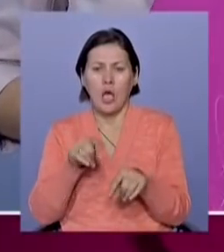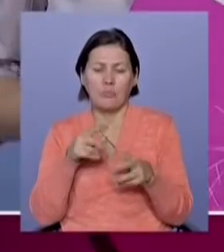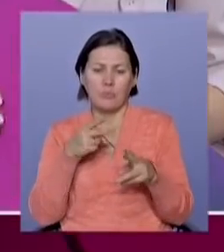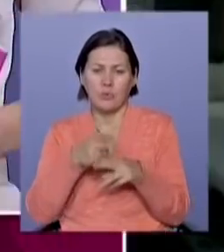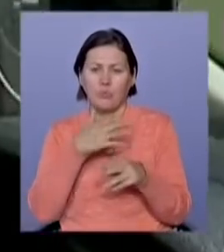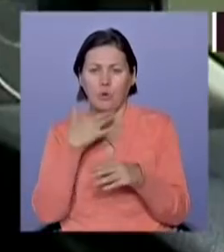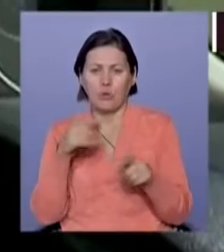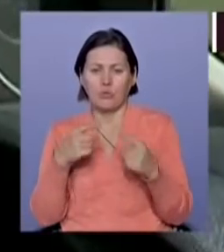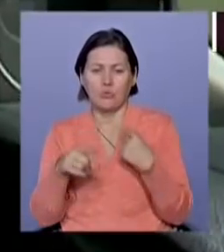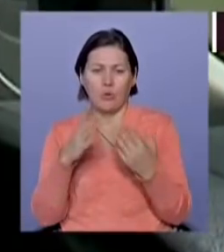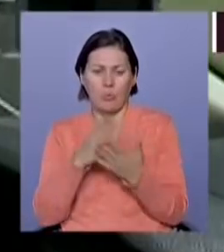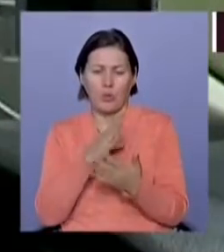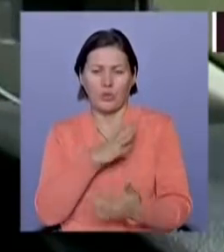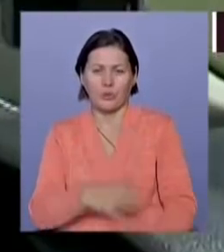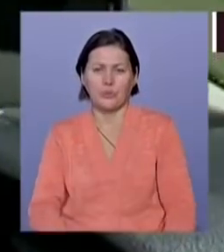бар көрінеді.